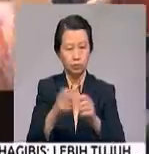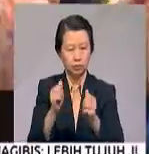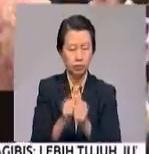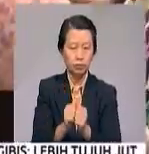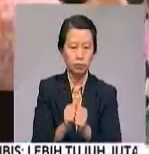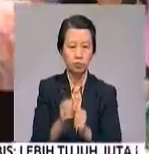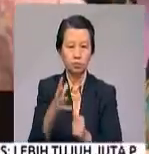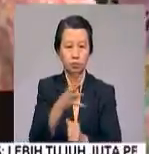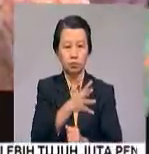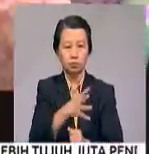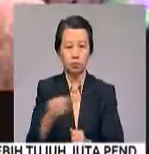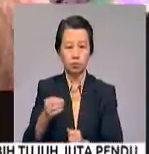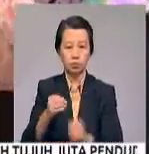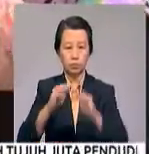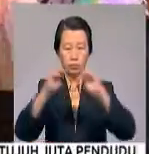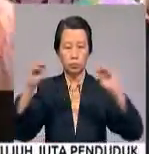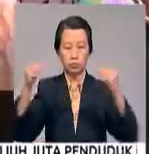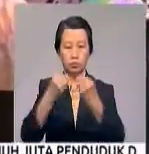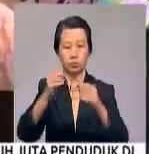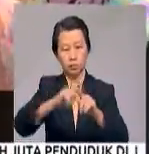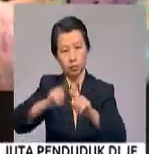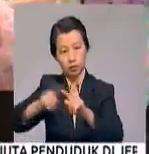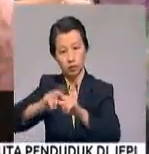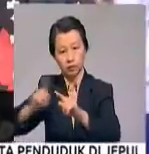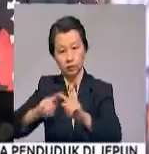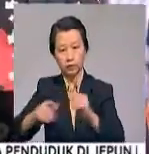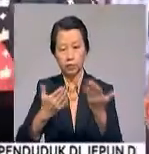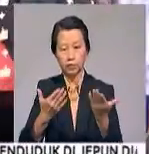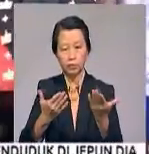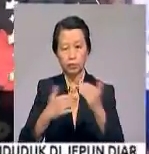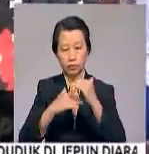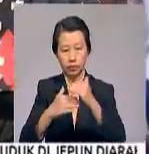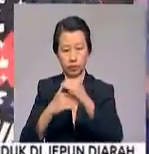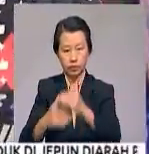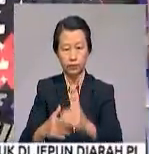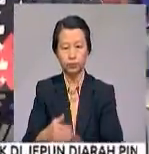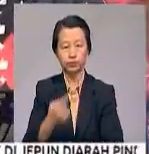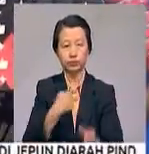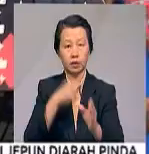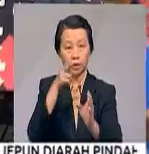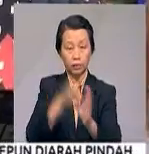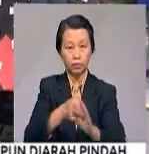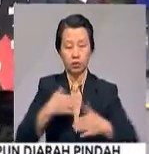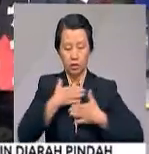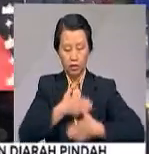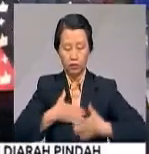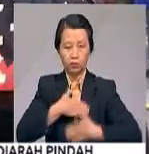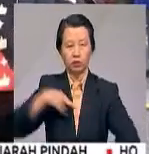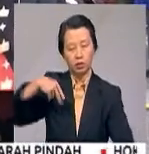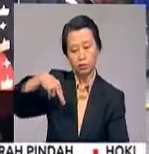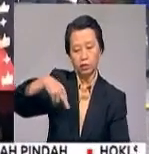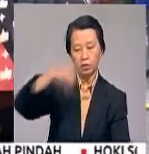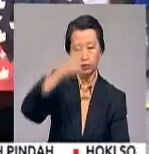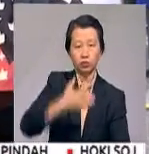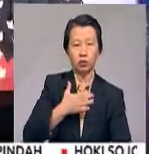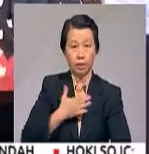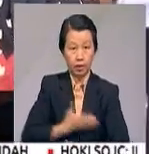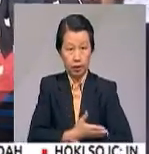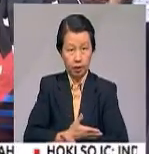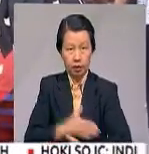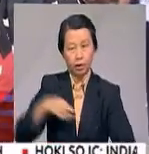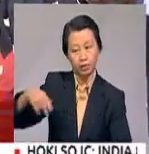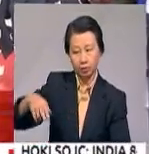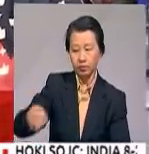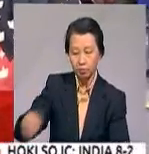perpaduan dalam kalangan masyarakat pelbagai peringkat. Especially I join this run, this walk for my kids, so they